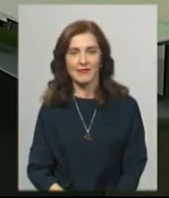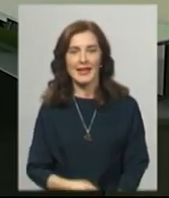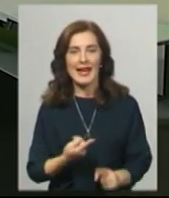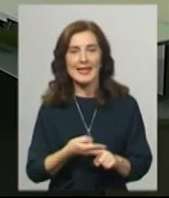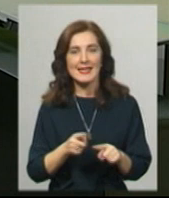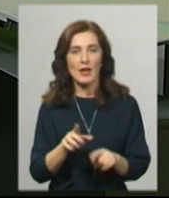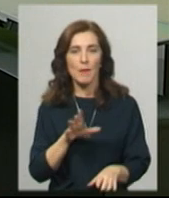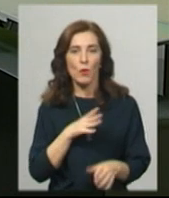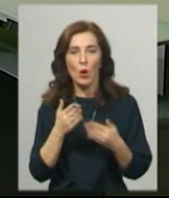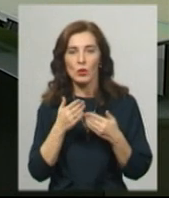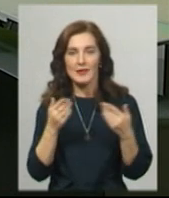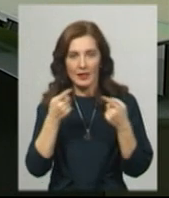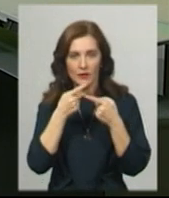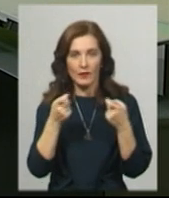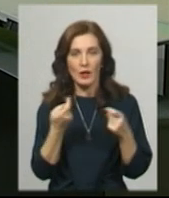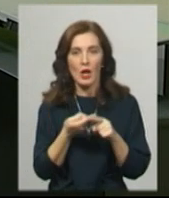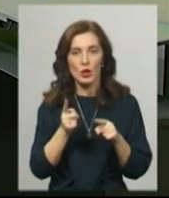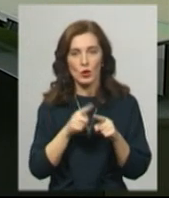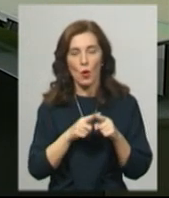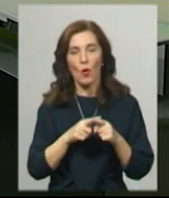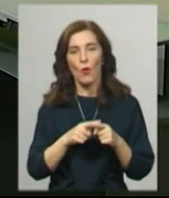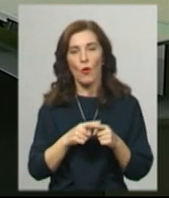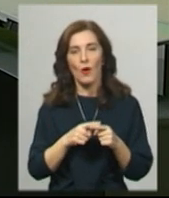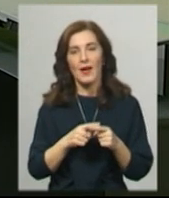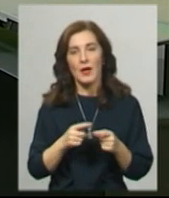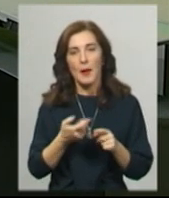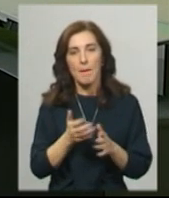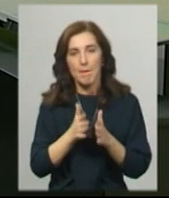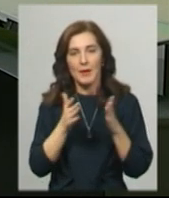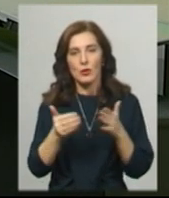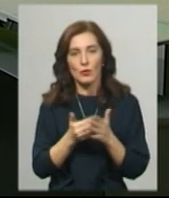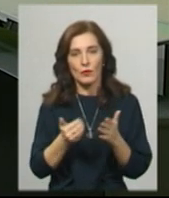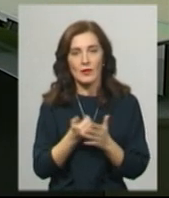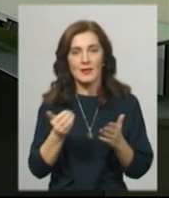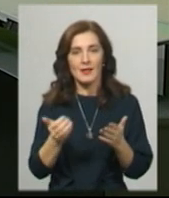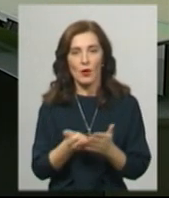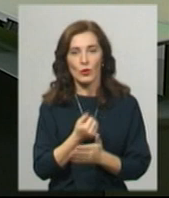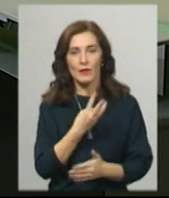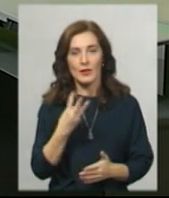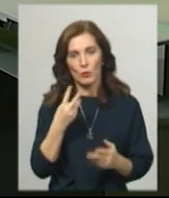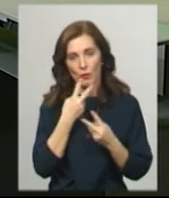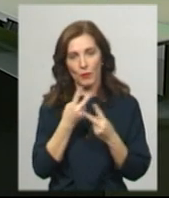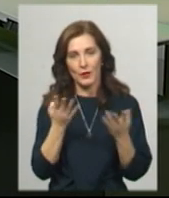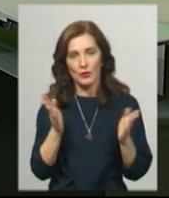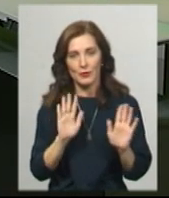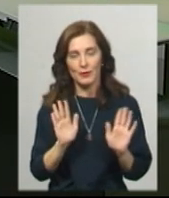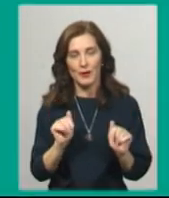Це була остання інформація цього випуску. Більше новин знаходьте на нашому офіційному сайті та на сторінці у Facebook. Побачимось!